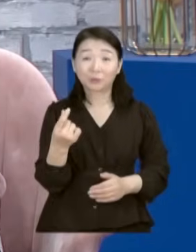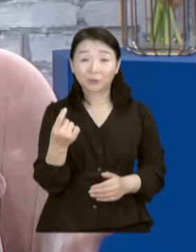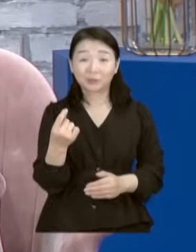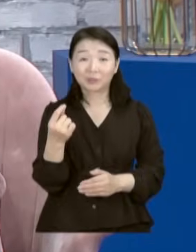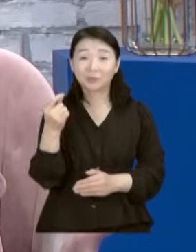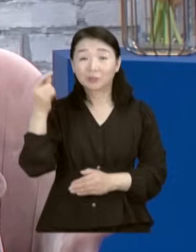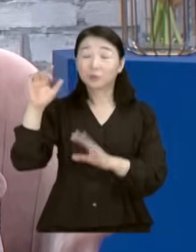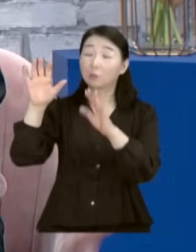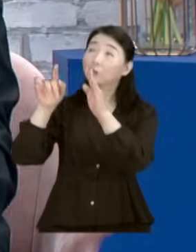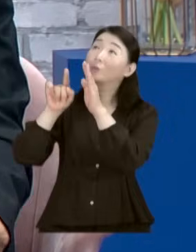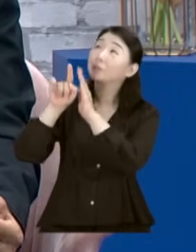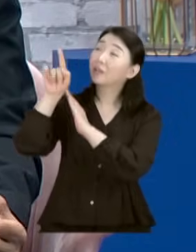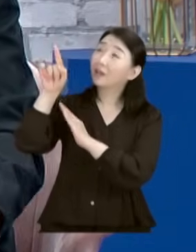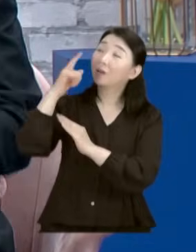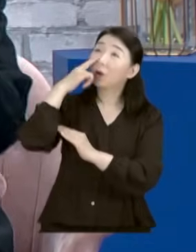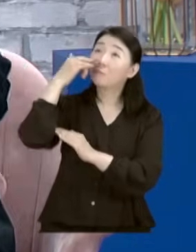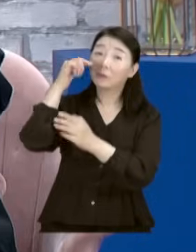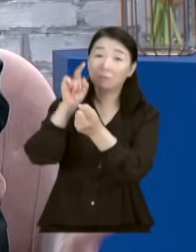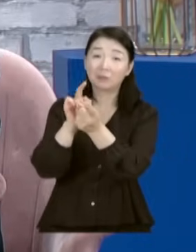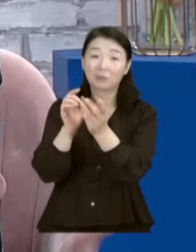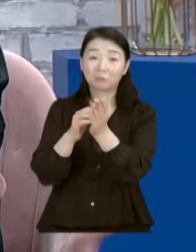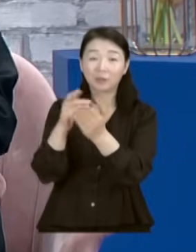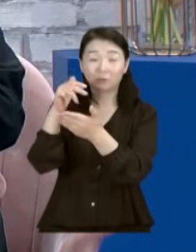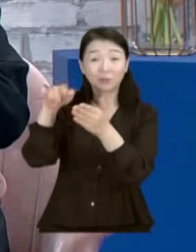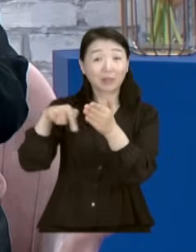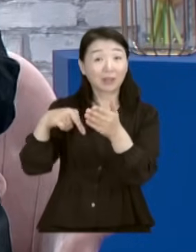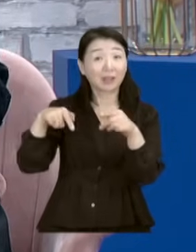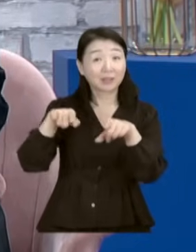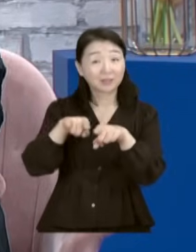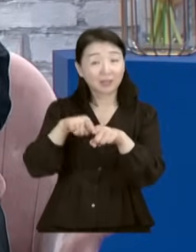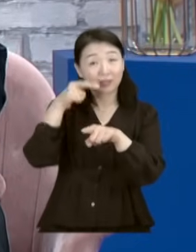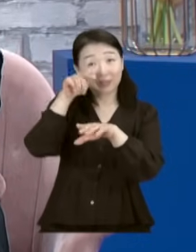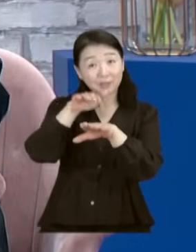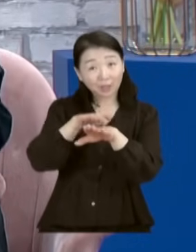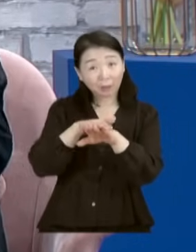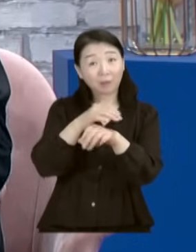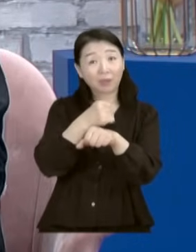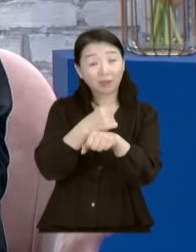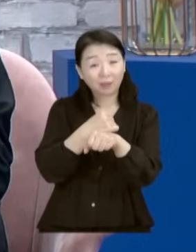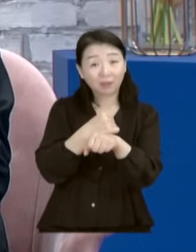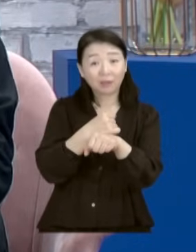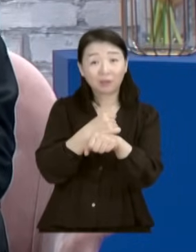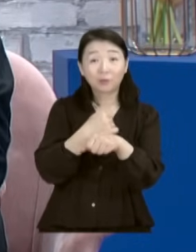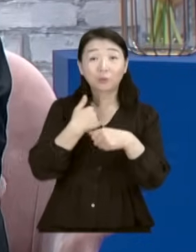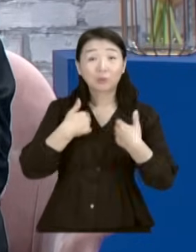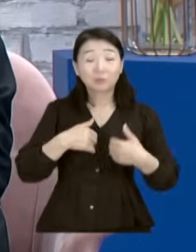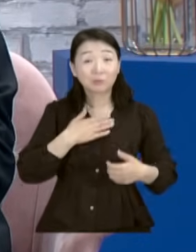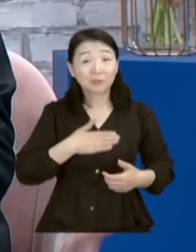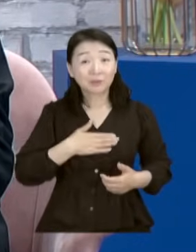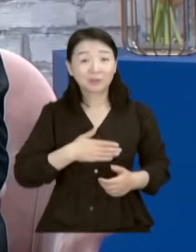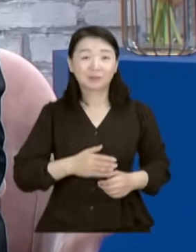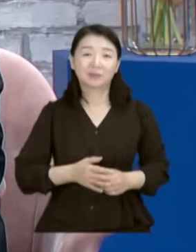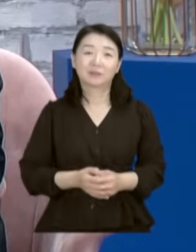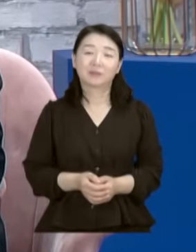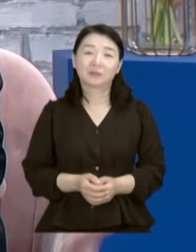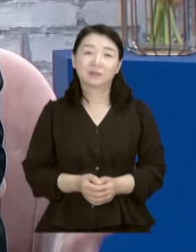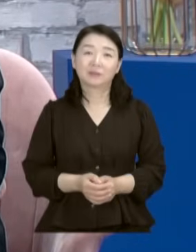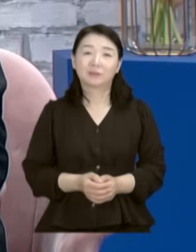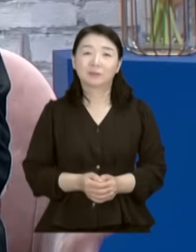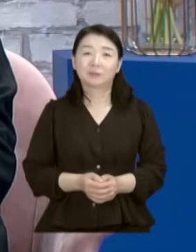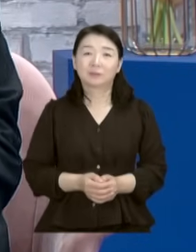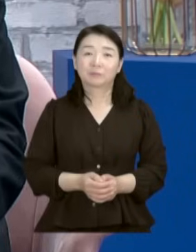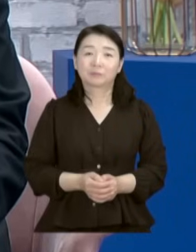천국의 소망 있잖아요 그러니까 우리는 어머니도 만나고 그 주안에서 이제 함께 예배 드리고 그 기쁨 알잖아요